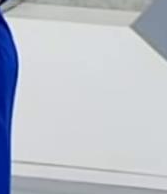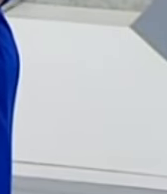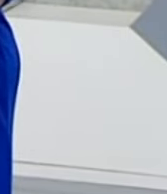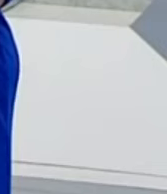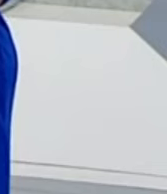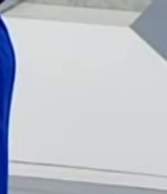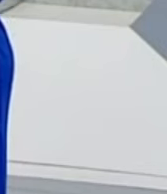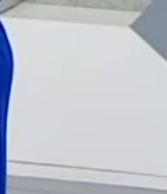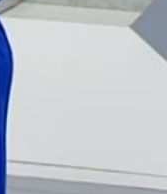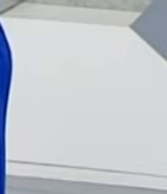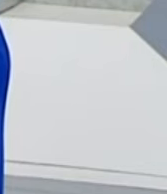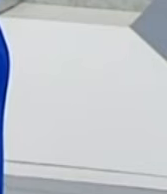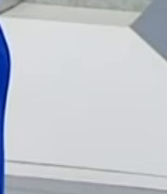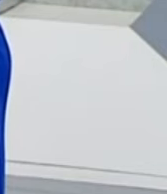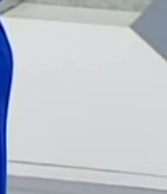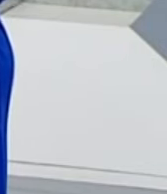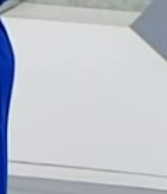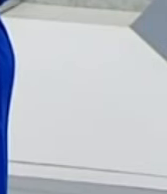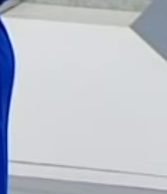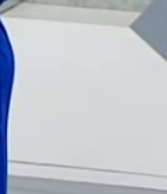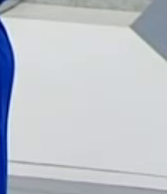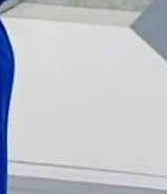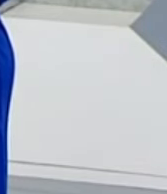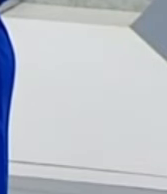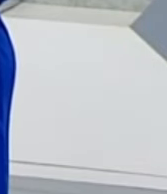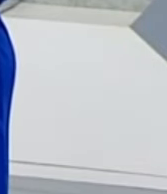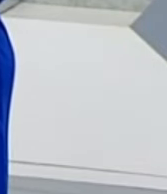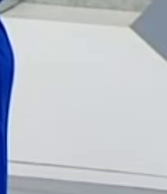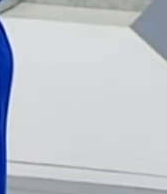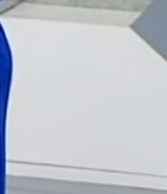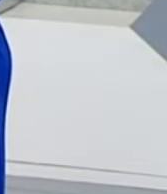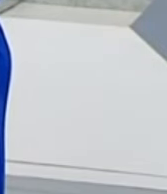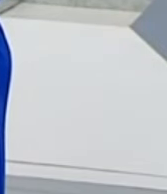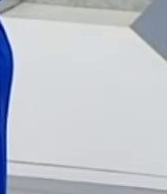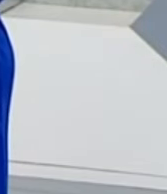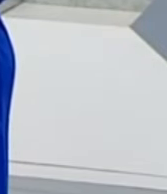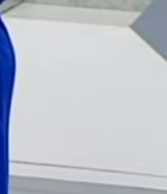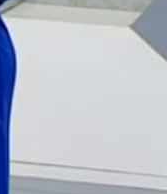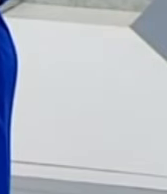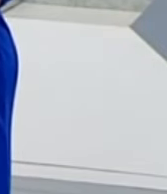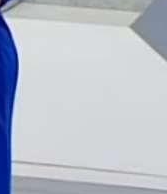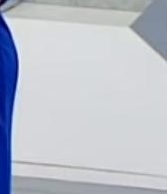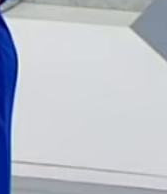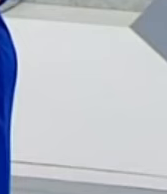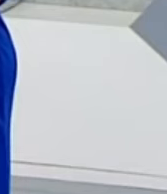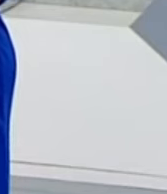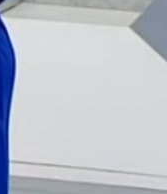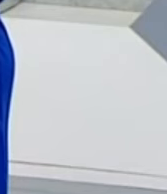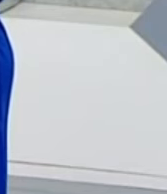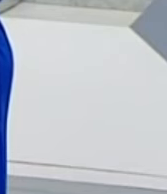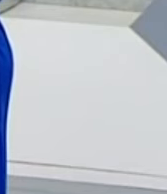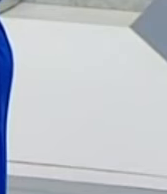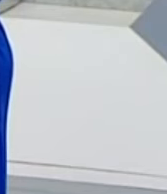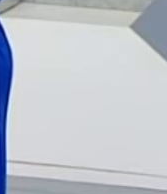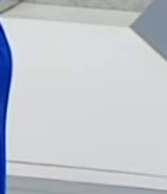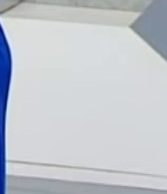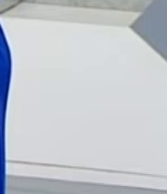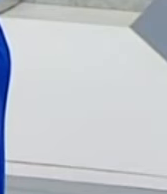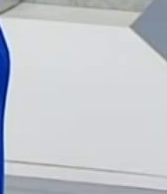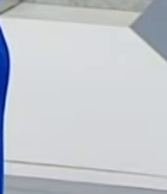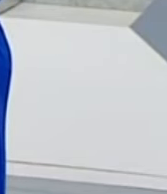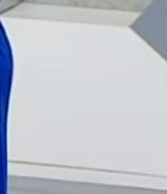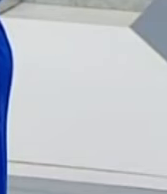integrated news sa YouTube sa mga kapuso naman abroad subaybayan niyo kami sa GMA Pinoy TV at sa www.gmanews.tv